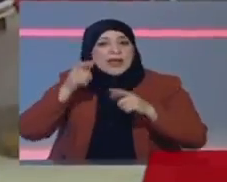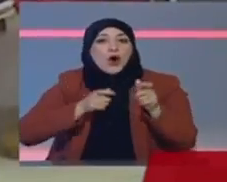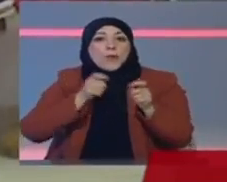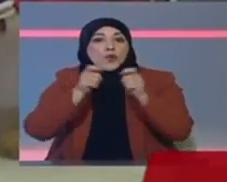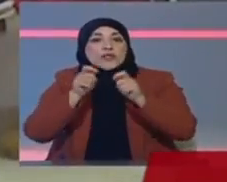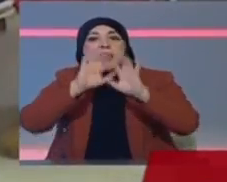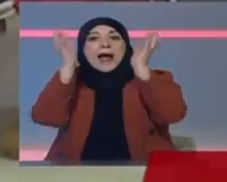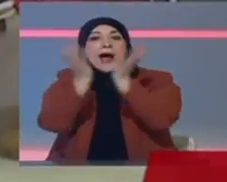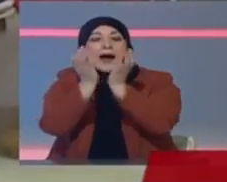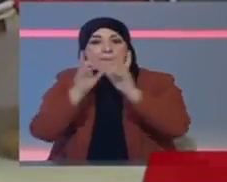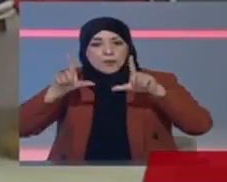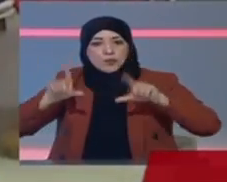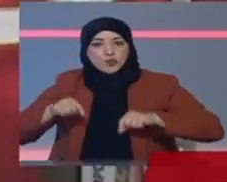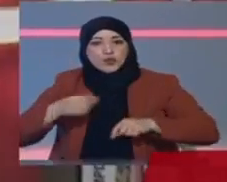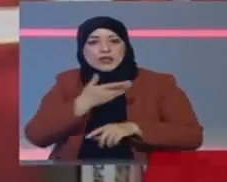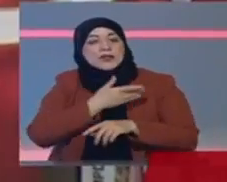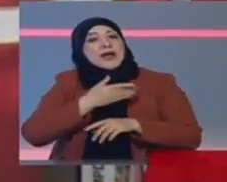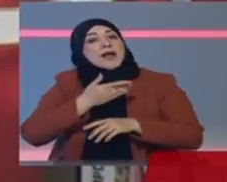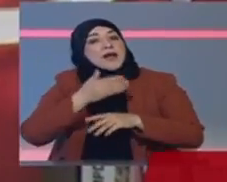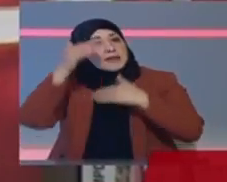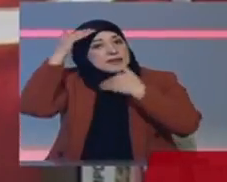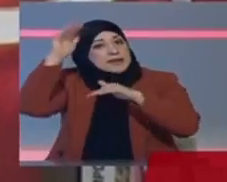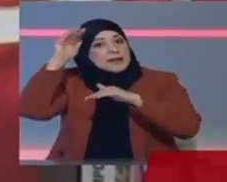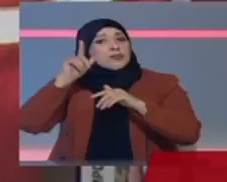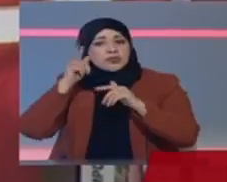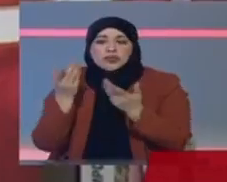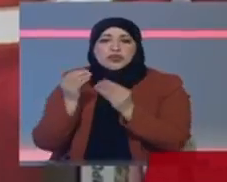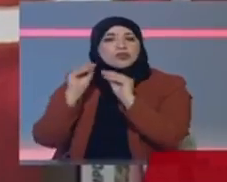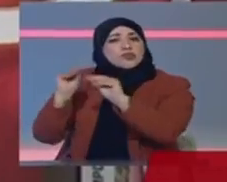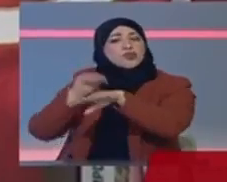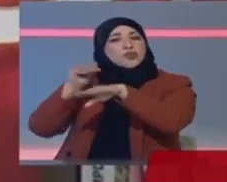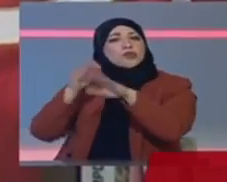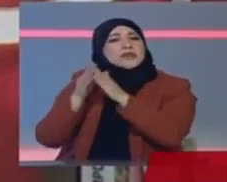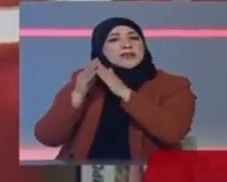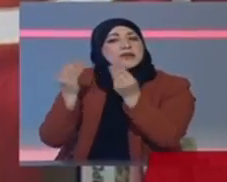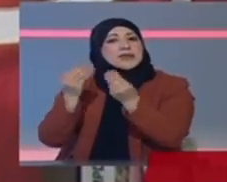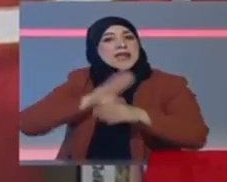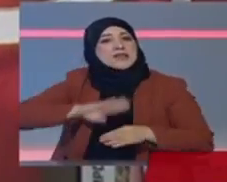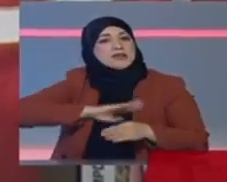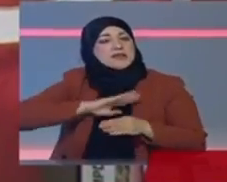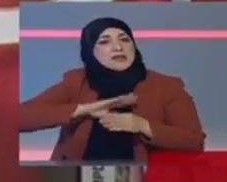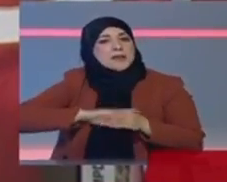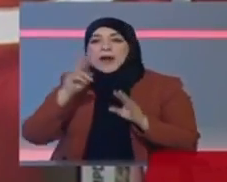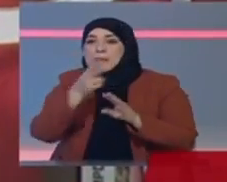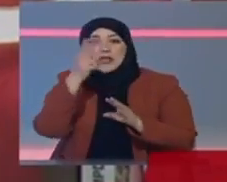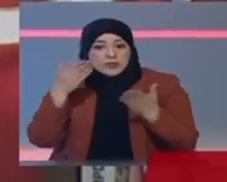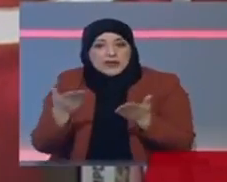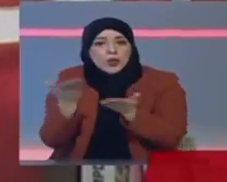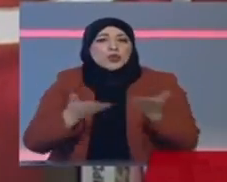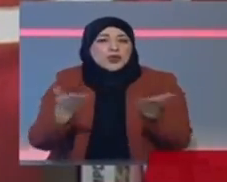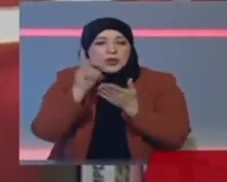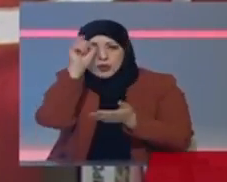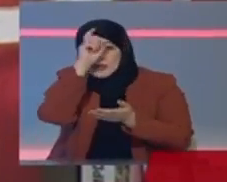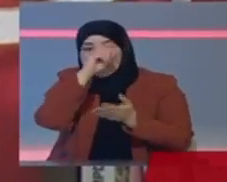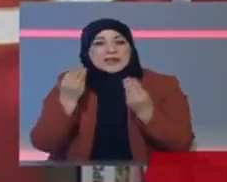بوزاره الشؤون الخارجيه ومطلب الهدوء ومساعده السلطات على